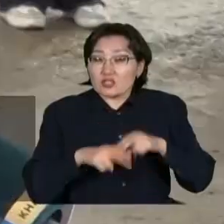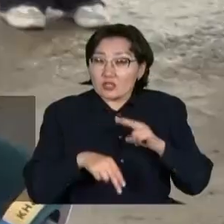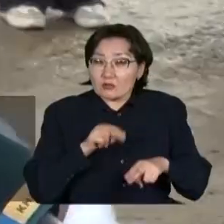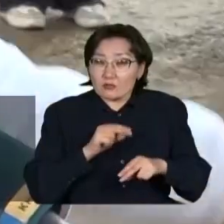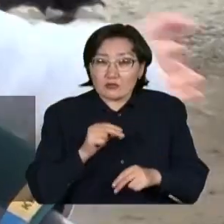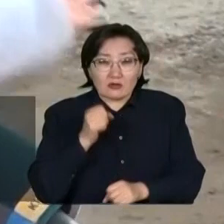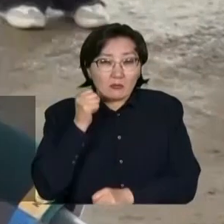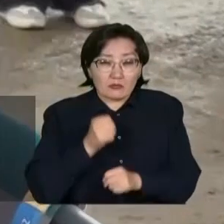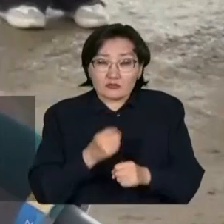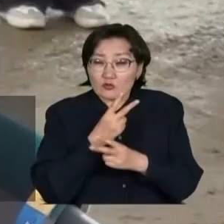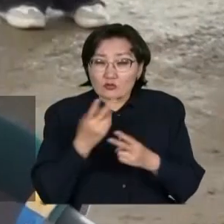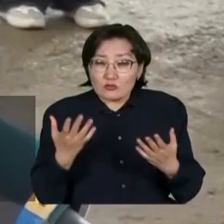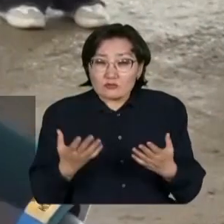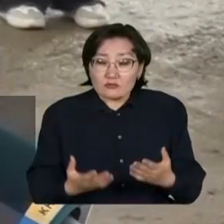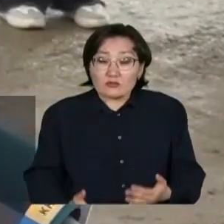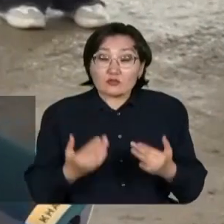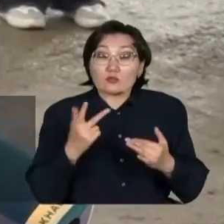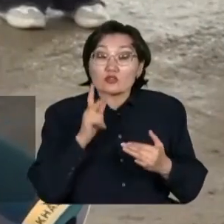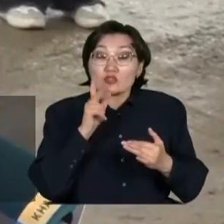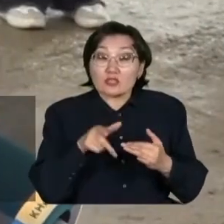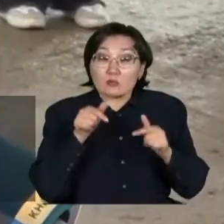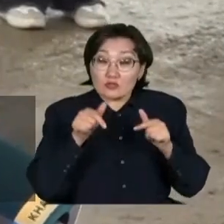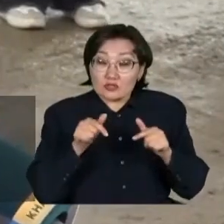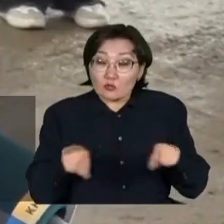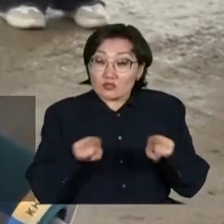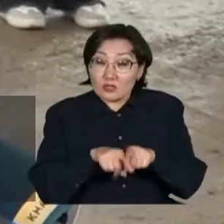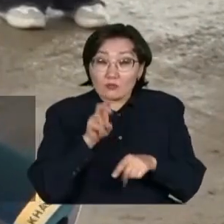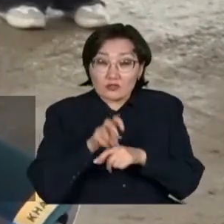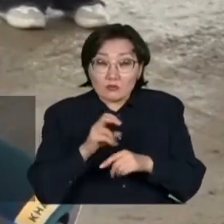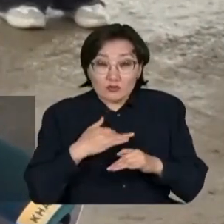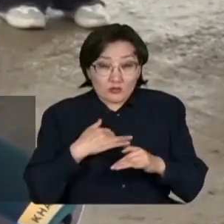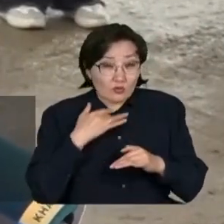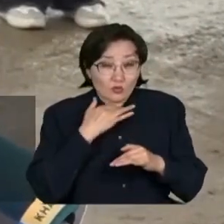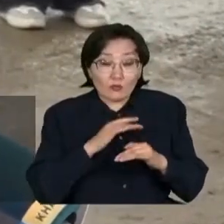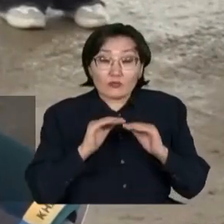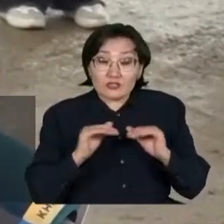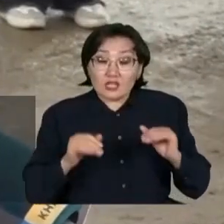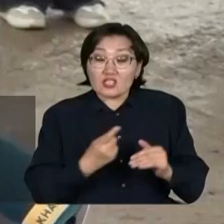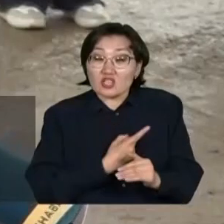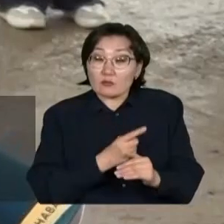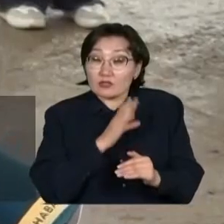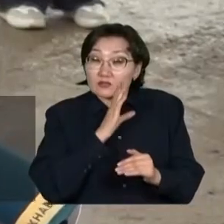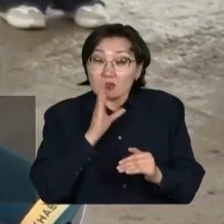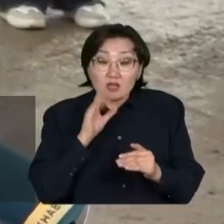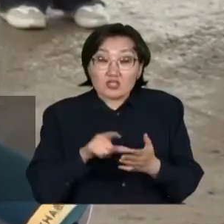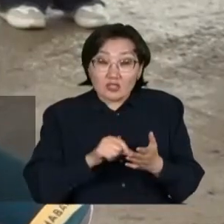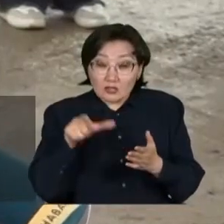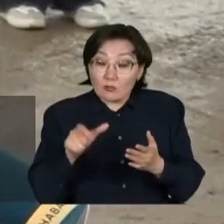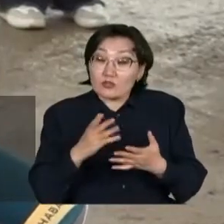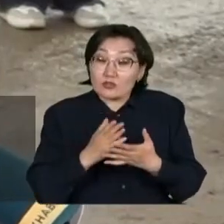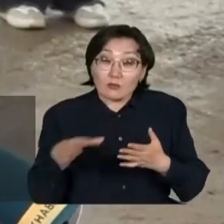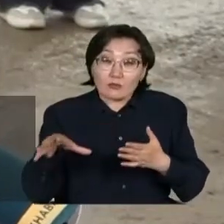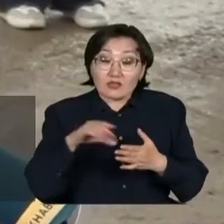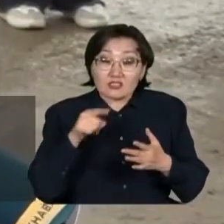жүрмейді. Здесь многие жители. Үш жылдан бері осылай жүрміз. Біздің қатарымызда көп балалы, жалғыз басты аналар мен зейнеткерлер бар.